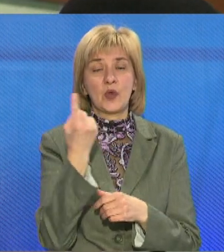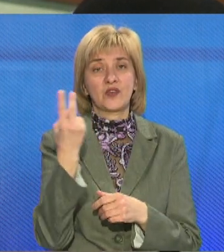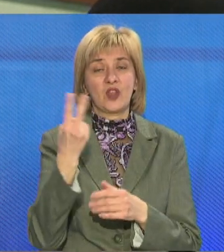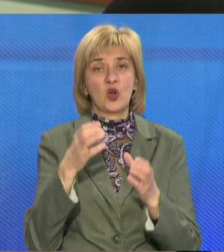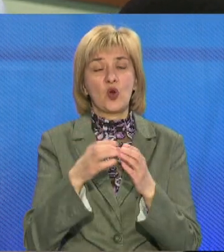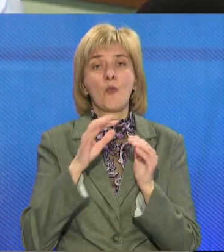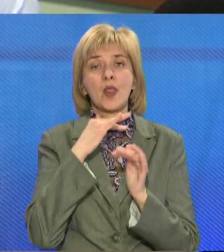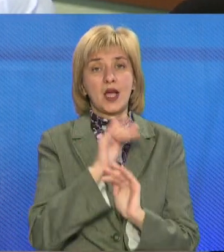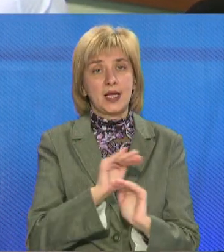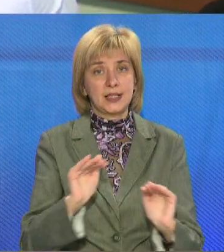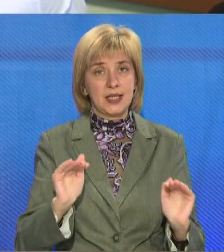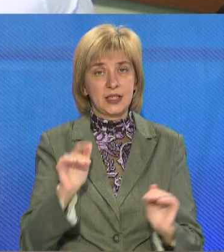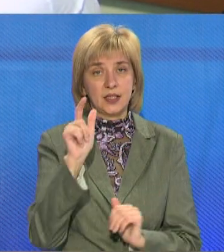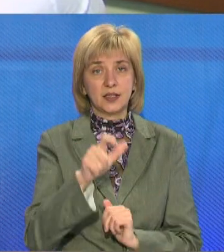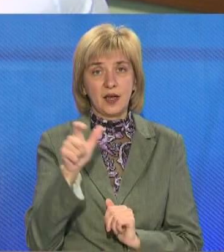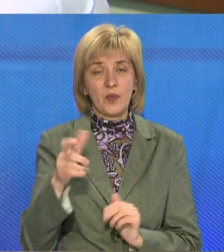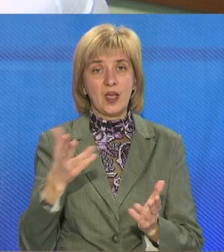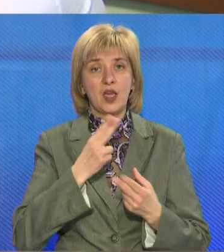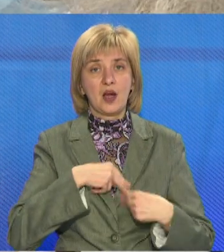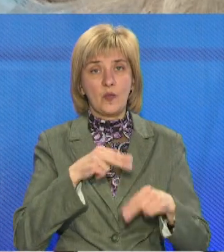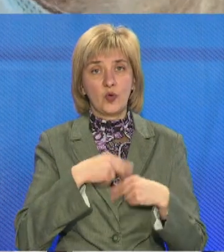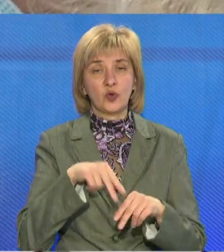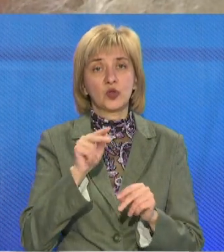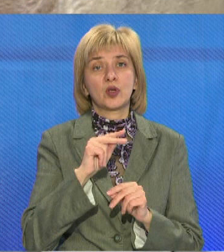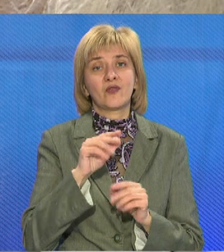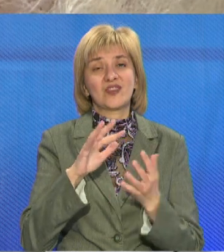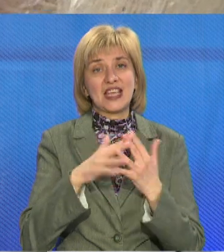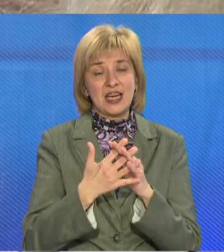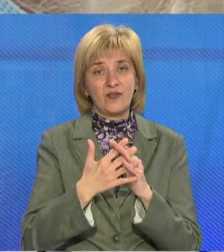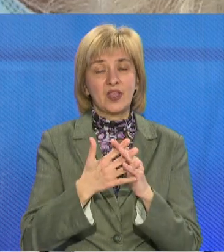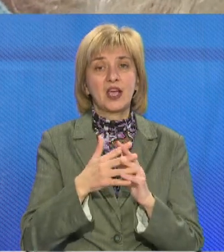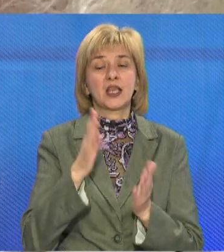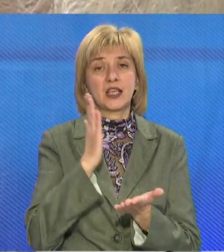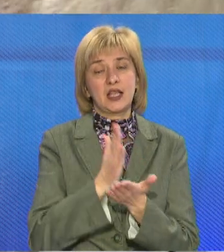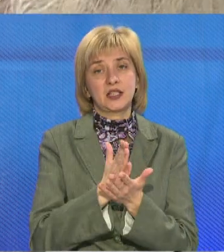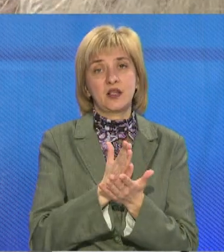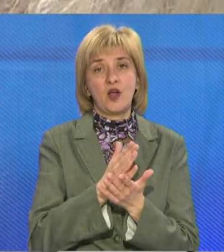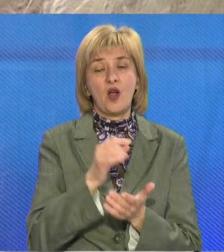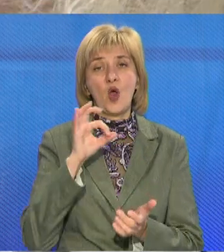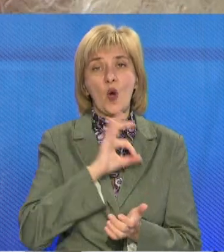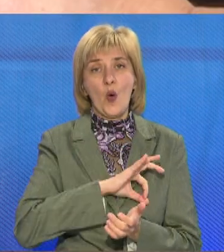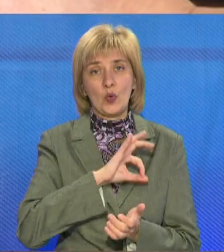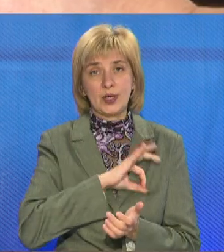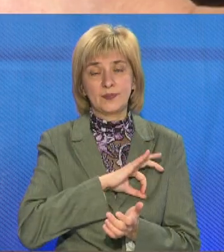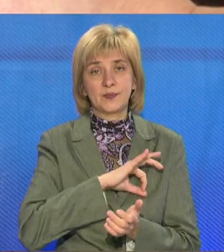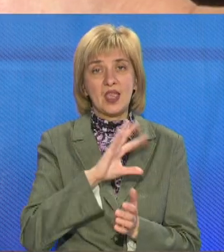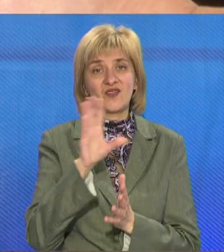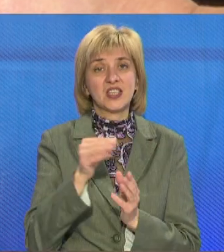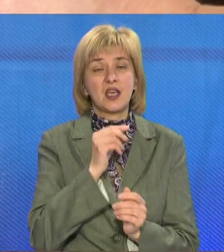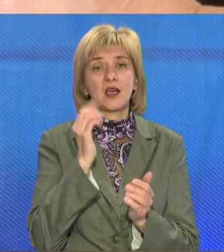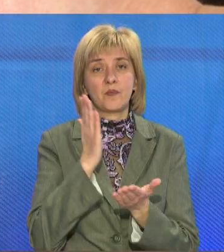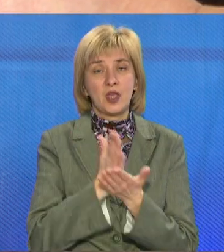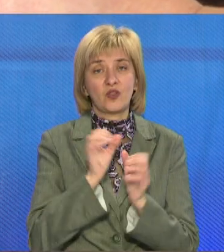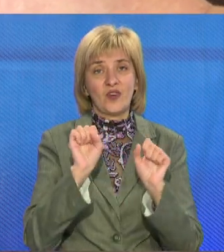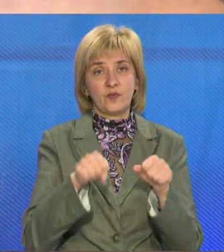грамадзян, якія пражываюць працуюць у сельскай мясцовасці, існуюць льготы. Усе астатнія маюць магчымасць разлічыцца з дзяржавай